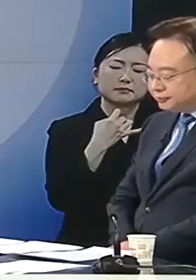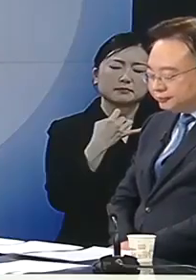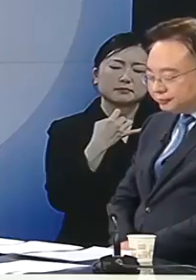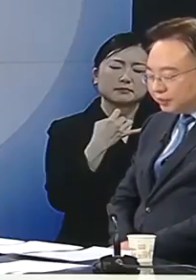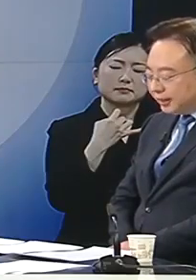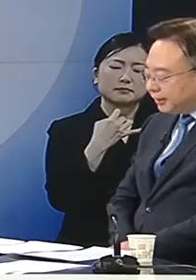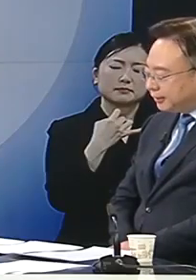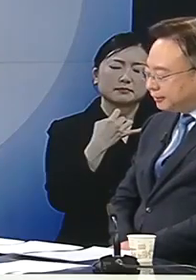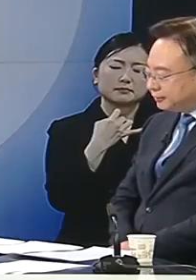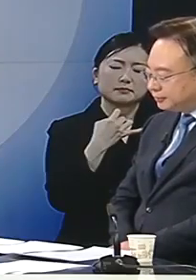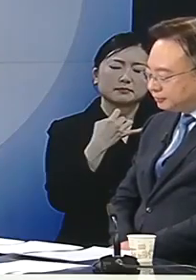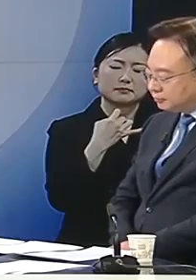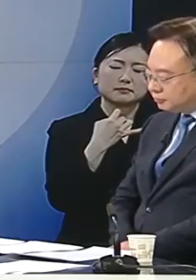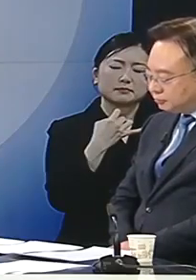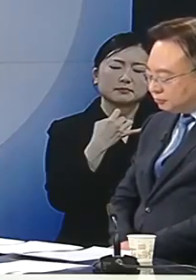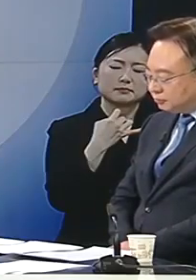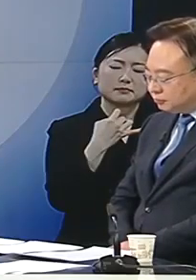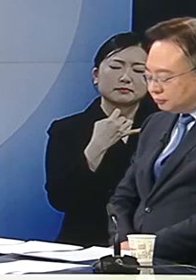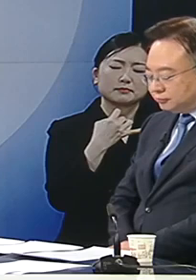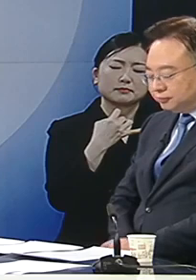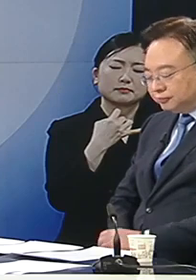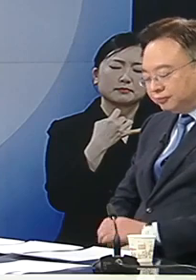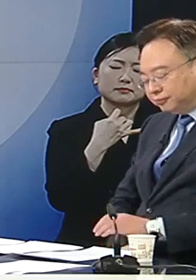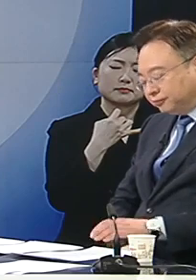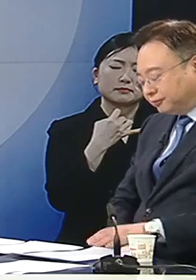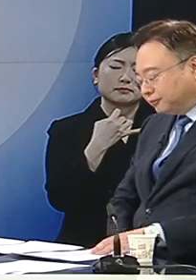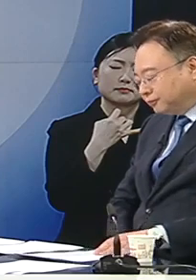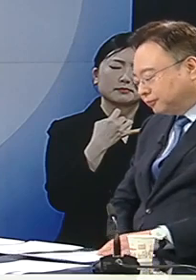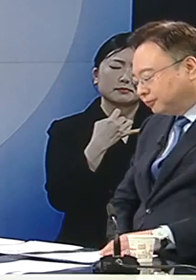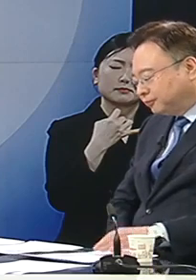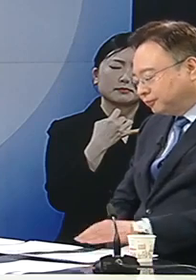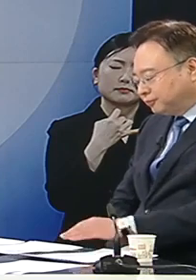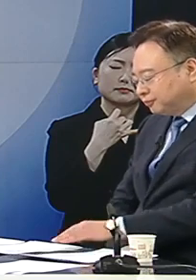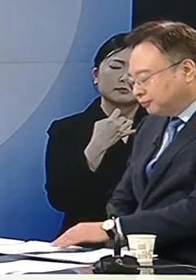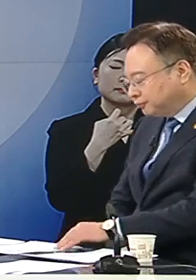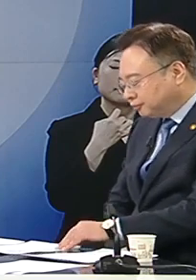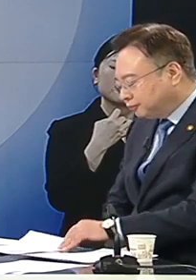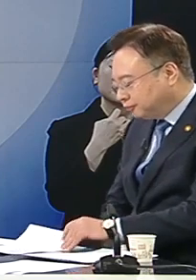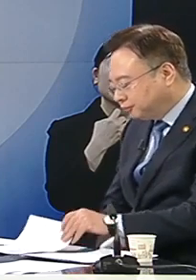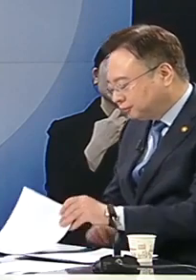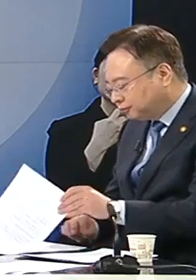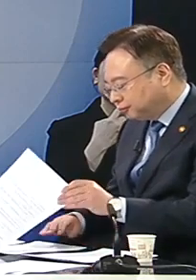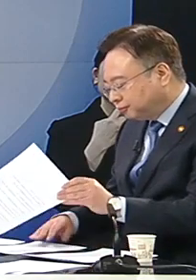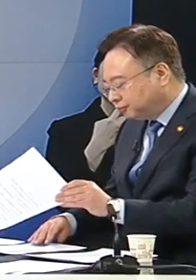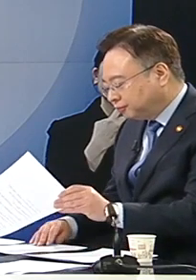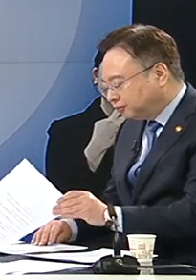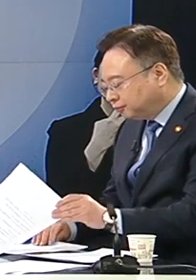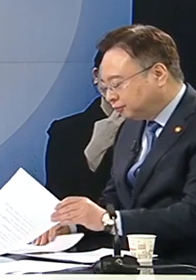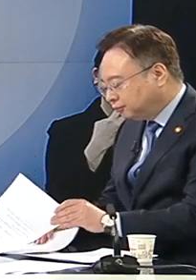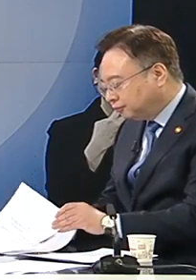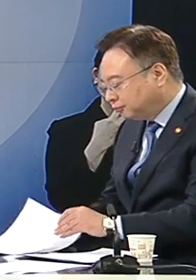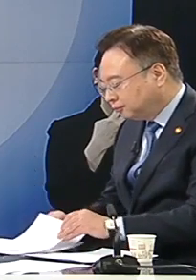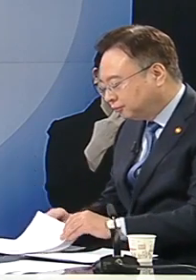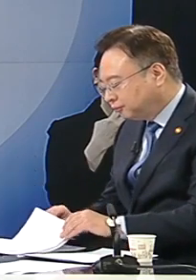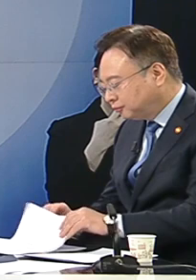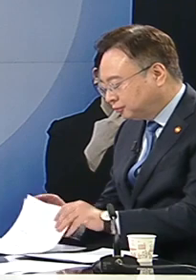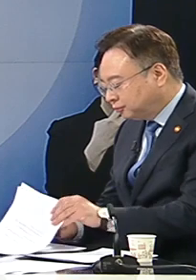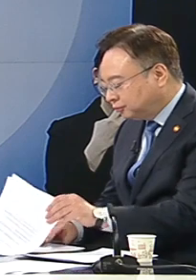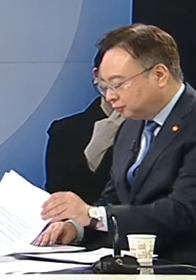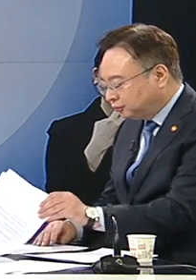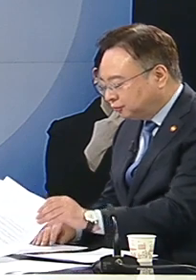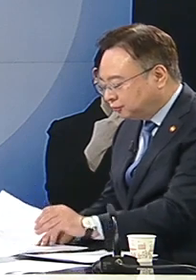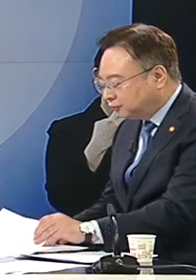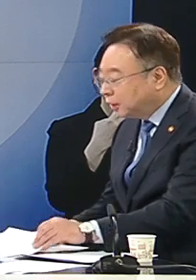해놓은 상황이고 진료 차질까지 저희가 이제 우려하는 상황인데 혹시 연휴 때라도 정부와 의사단체 간의 물밑 어떤 협상이라도